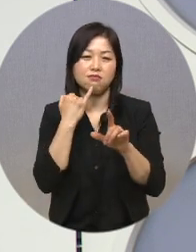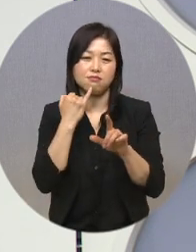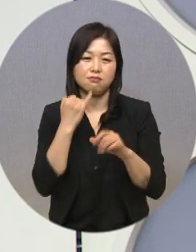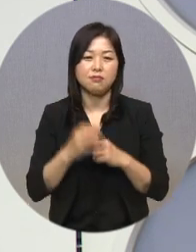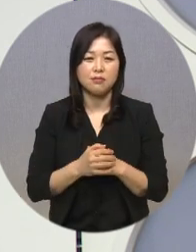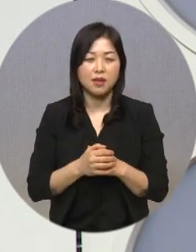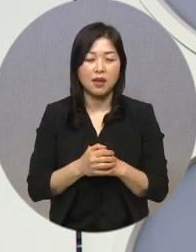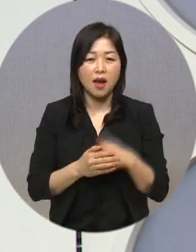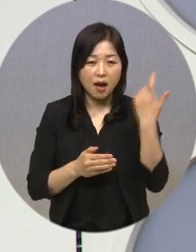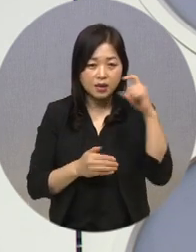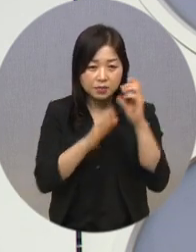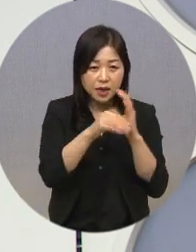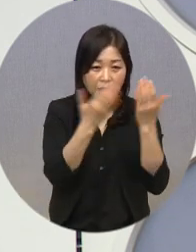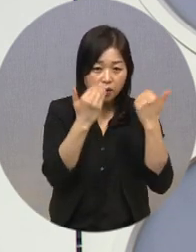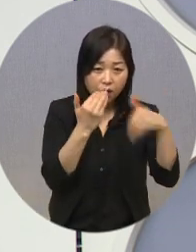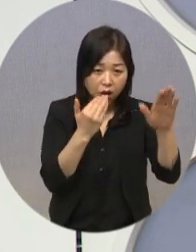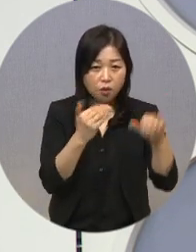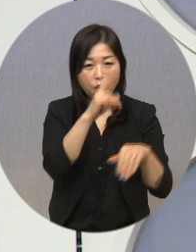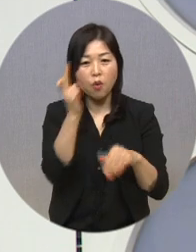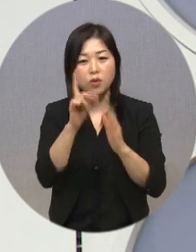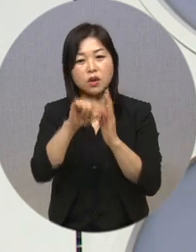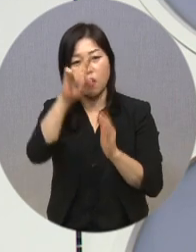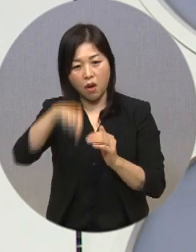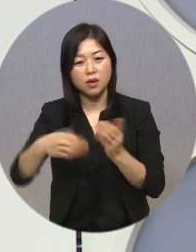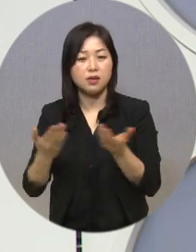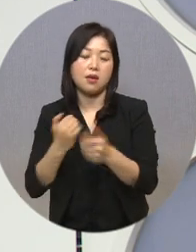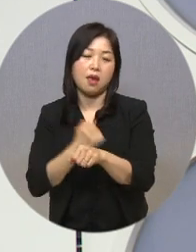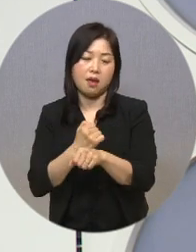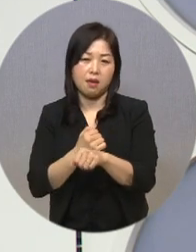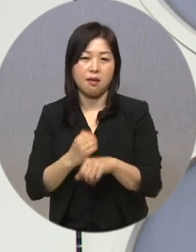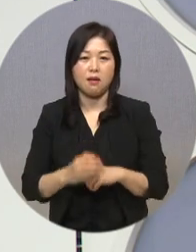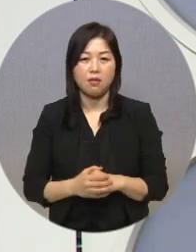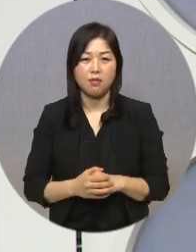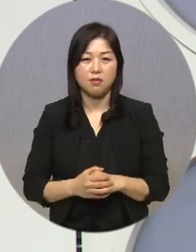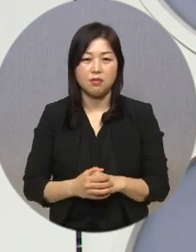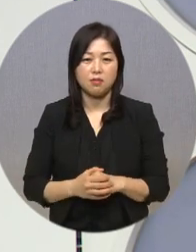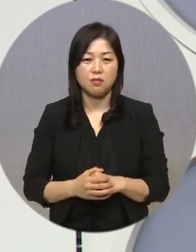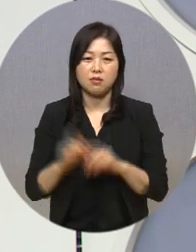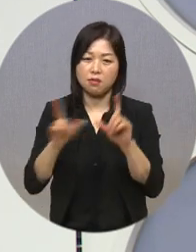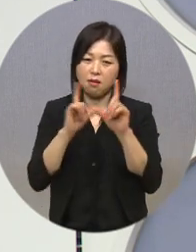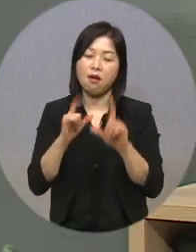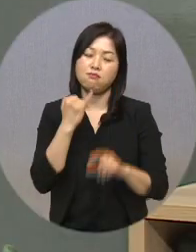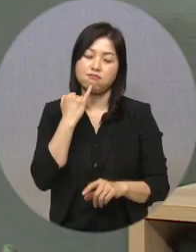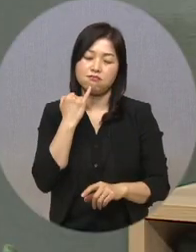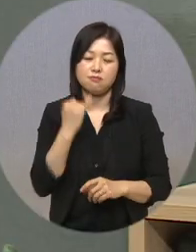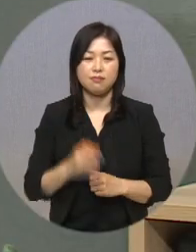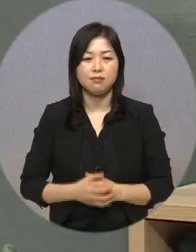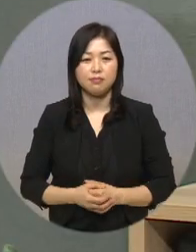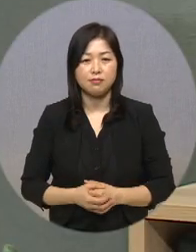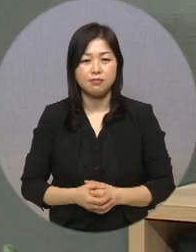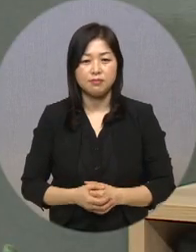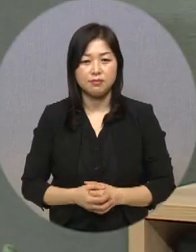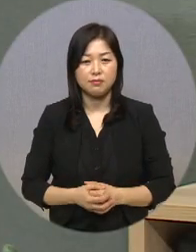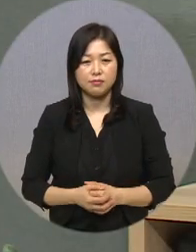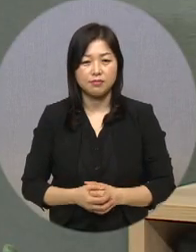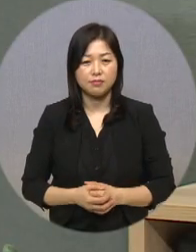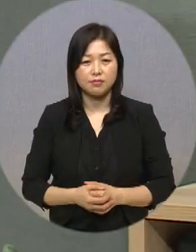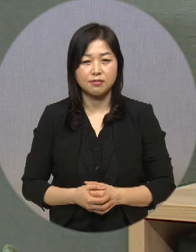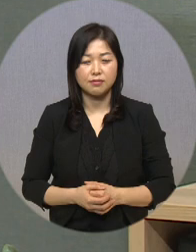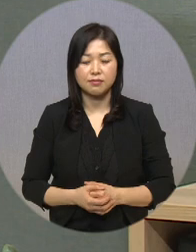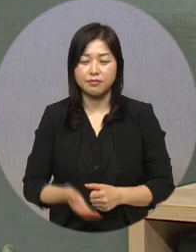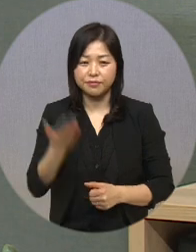오후에는 와서 일하라. 예. 뭐 너무 뭐 잘 괜찮았죠 그때. 예. 제가 이제 그